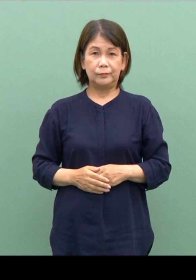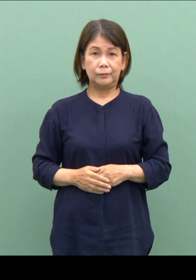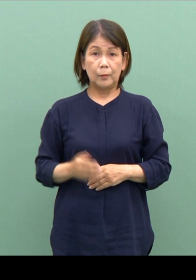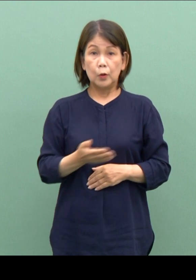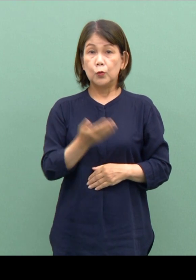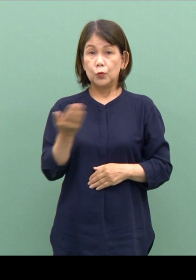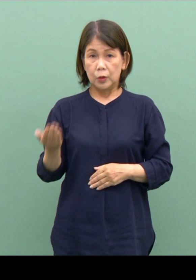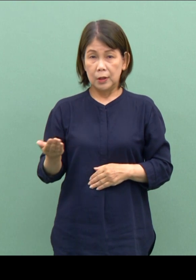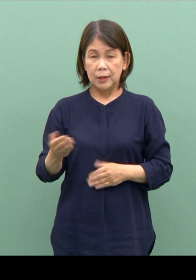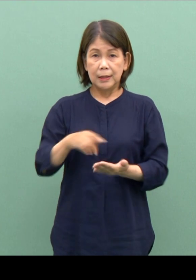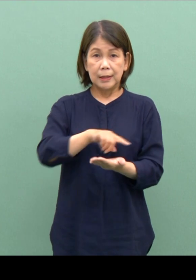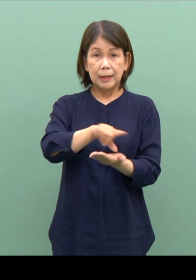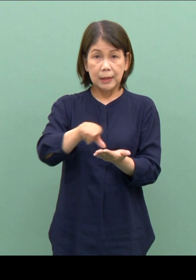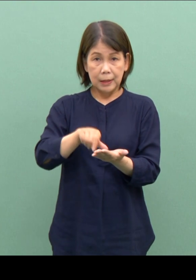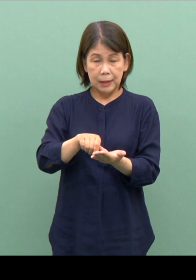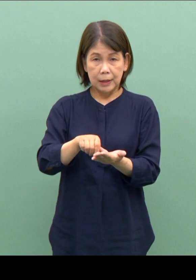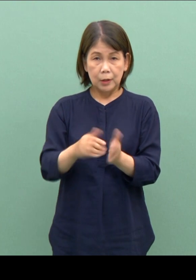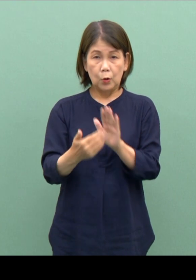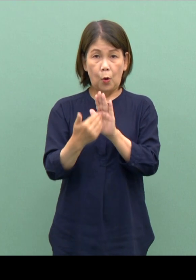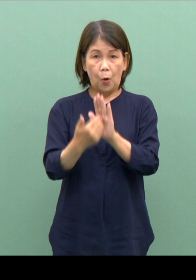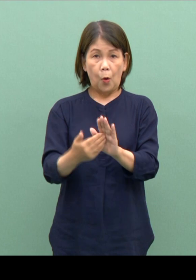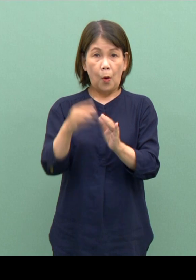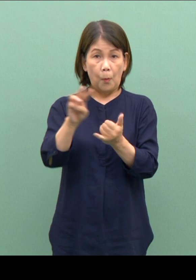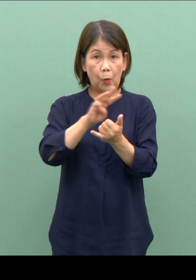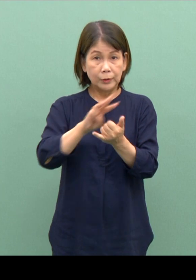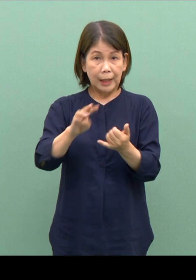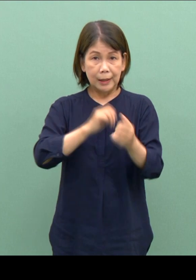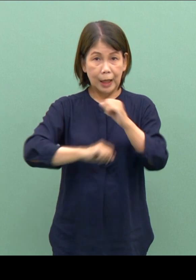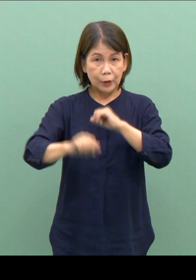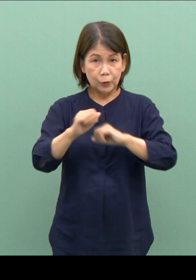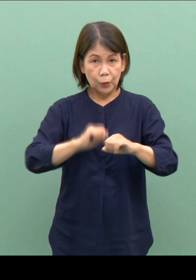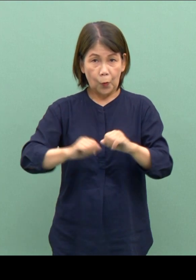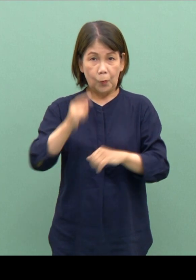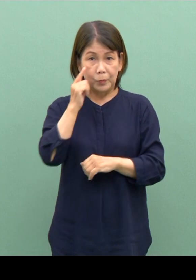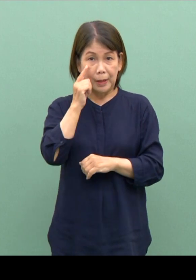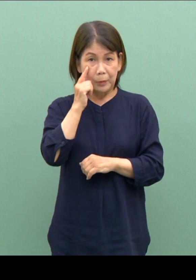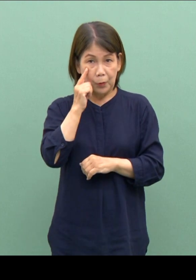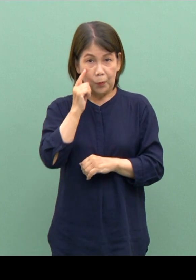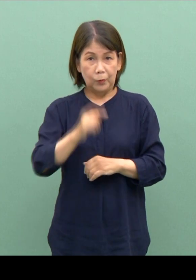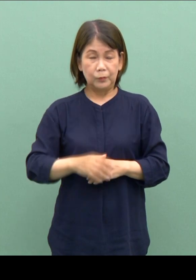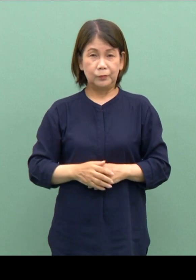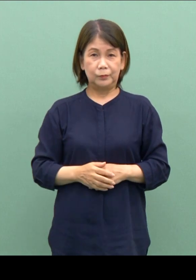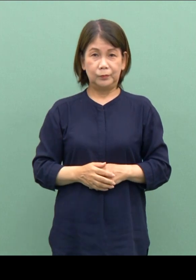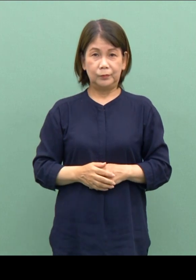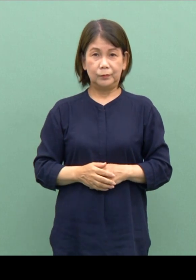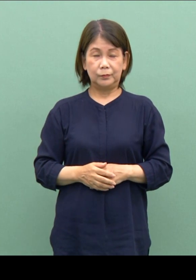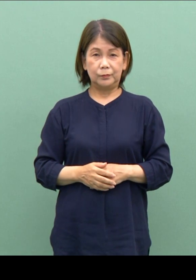は地域で行われている防災活動を見てみよう。みさごろうさん。